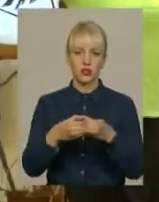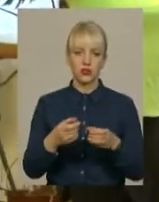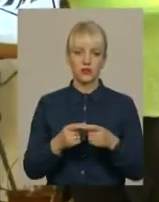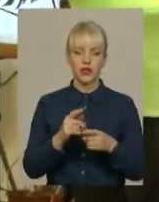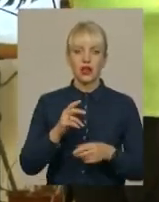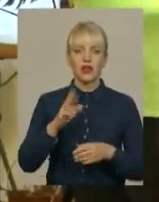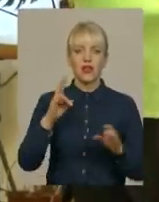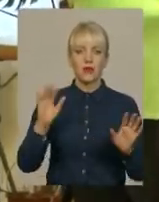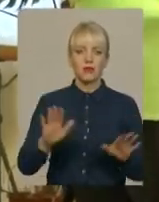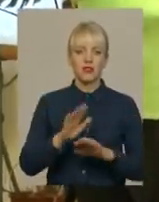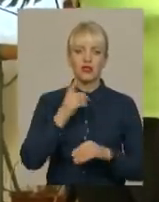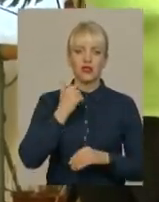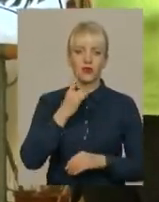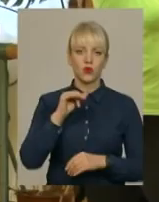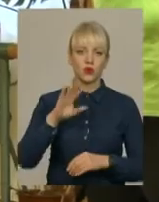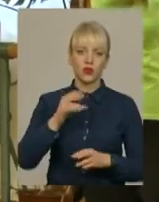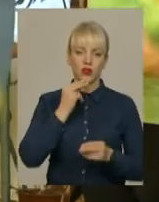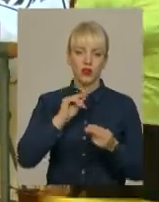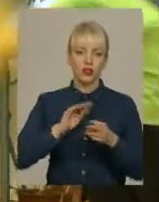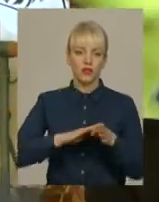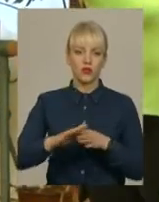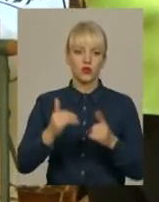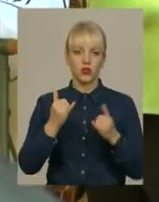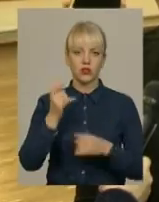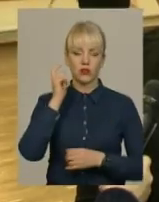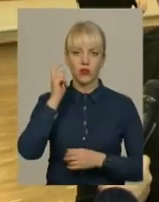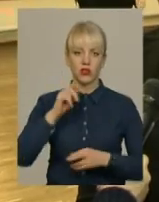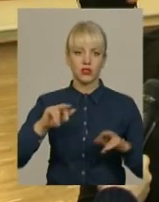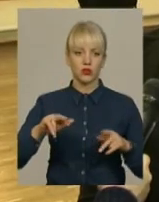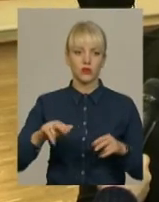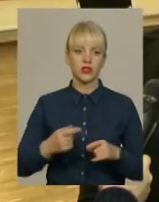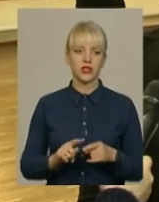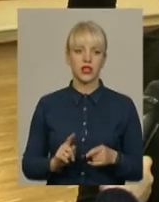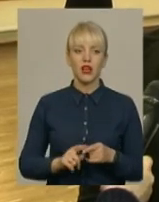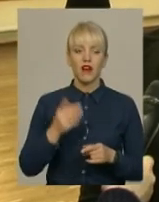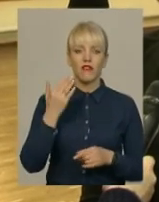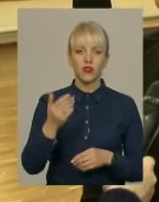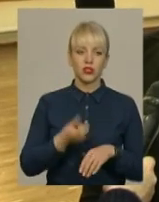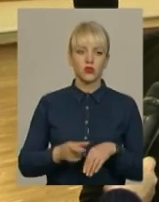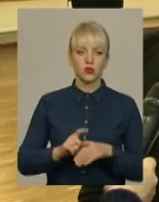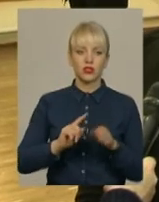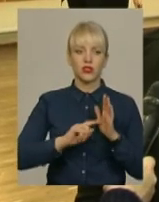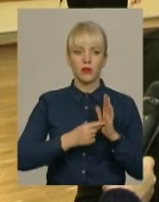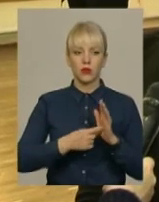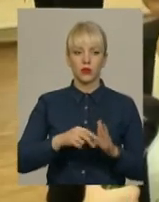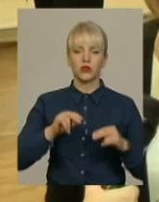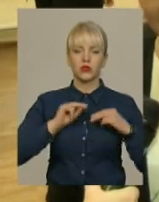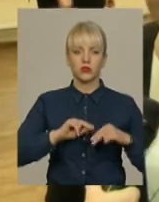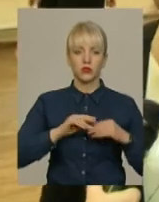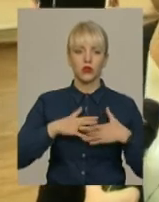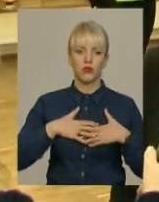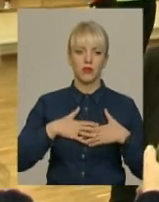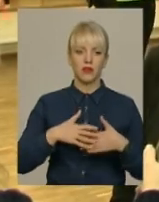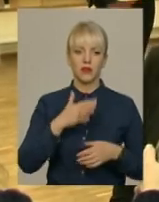пісню «Червона рута» кращим виконанням у сучасному українському стилі. Вони просто дуже наполегливі,